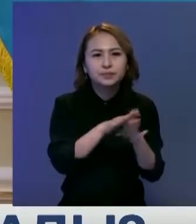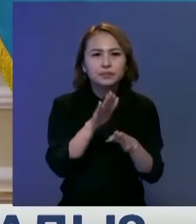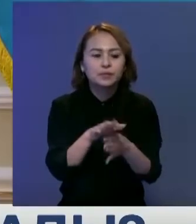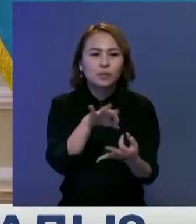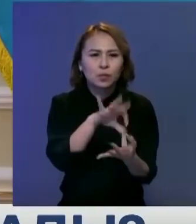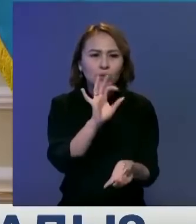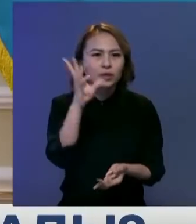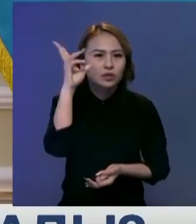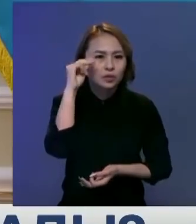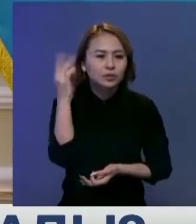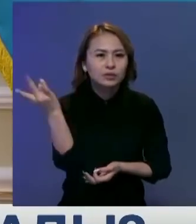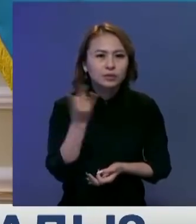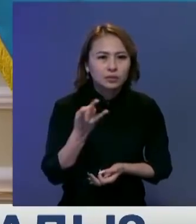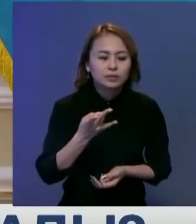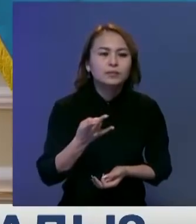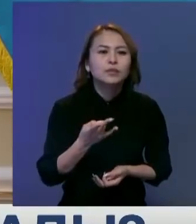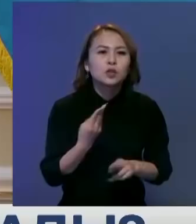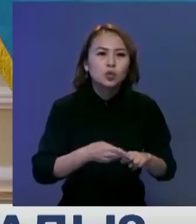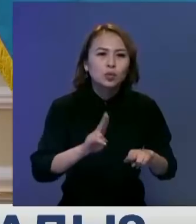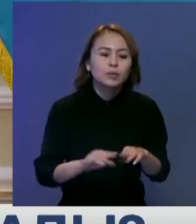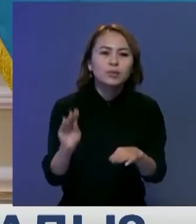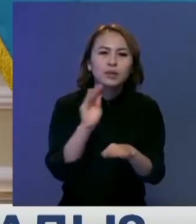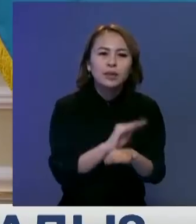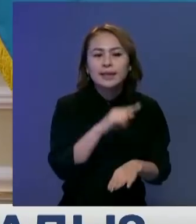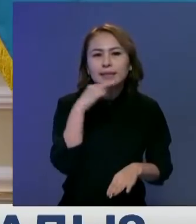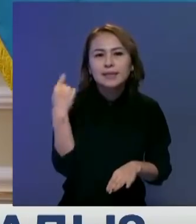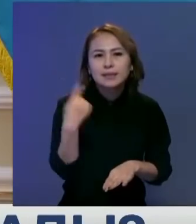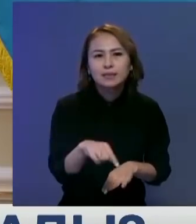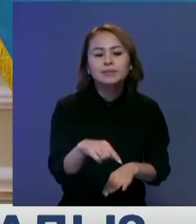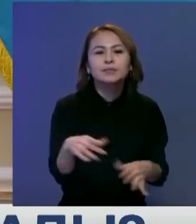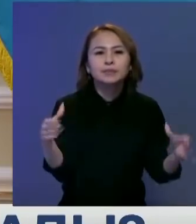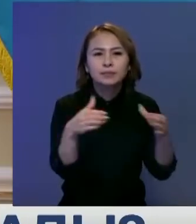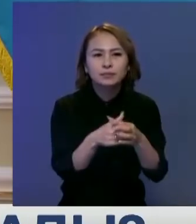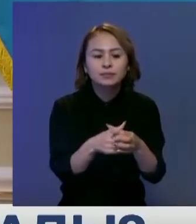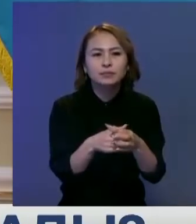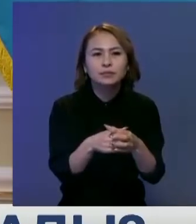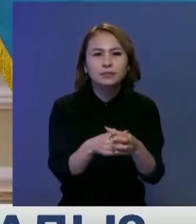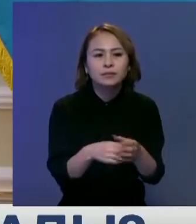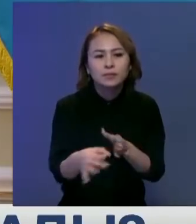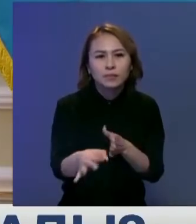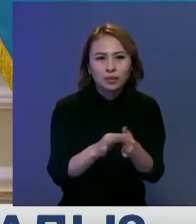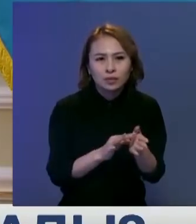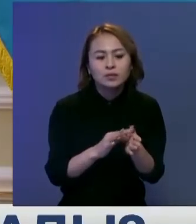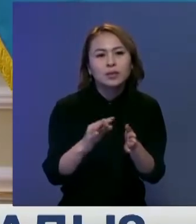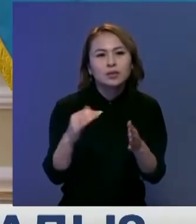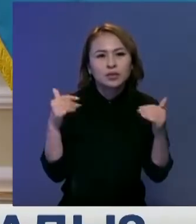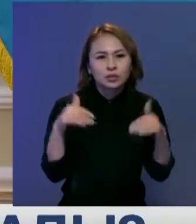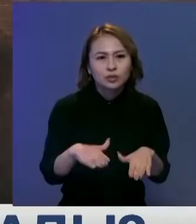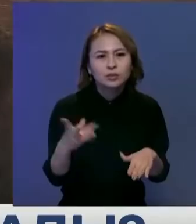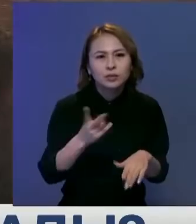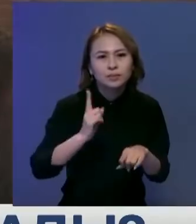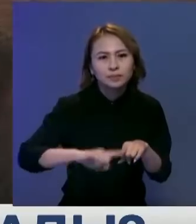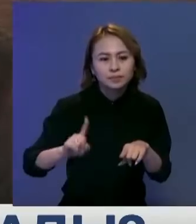қаржыландыру керек. Сонымен бірге Ресей жағымен бірлесіп, жедел шаралар қабылдалы қажет.